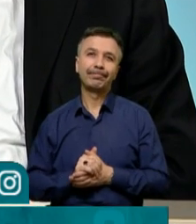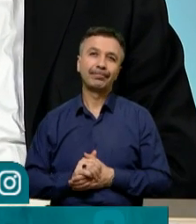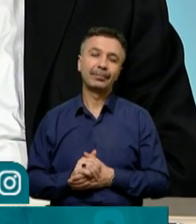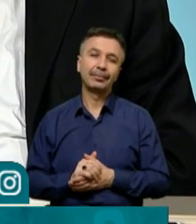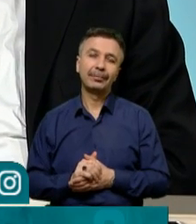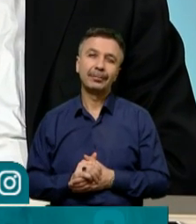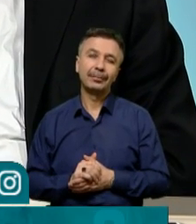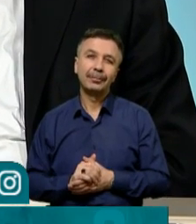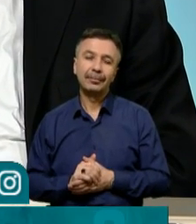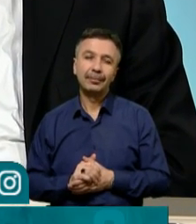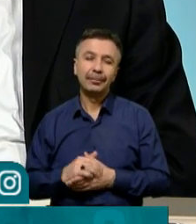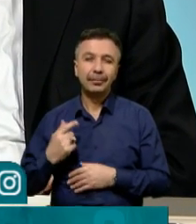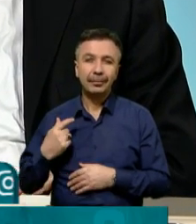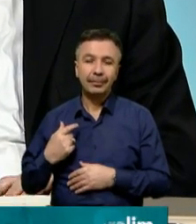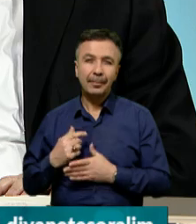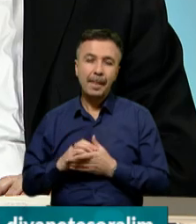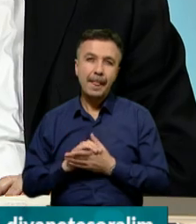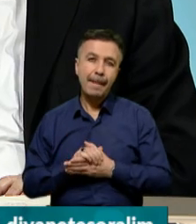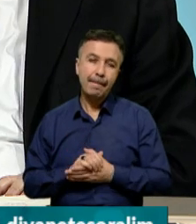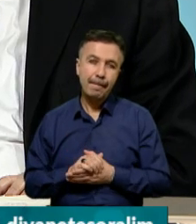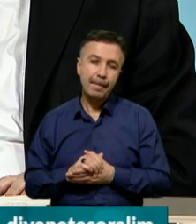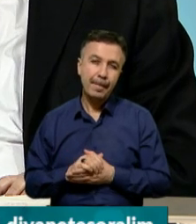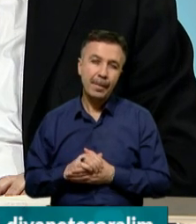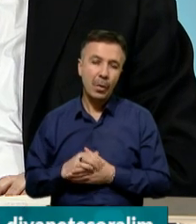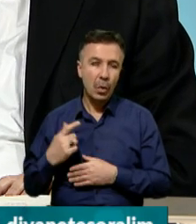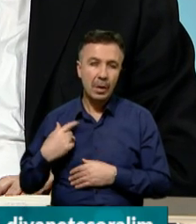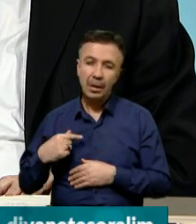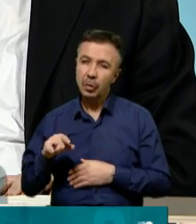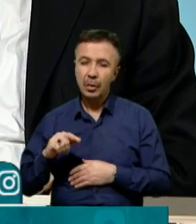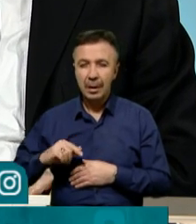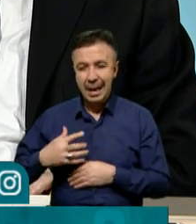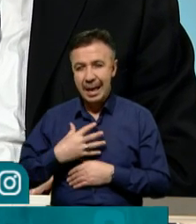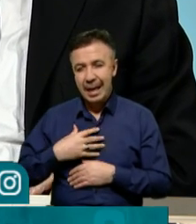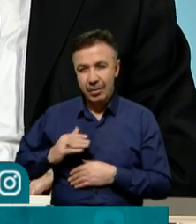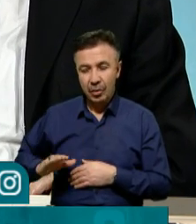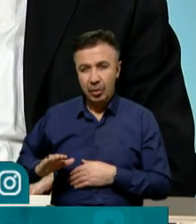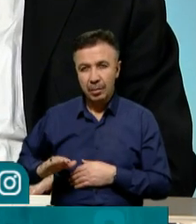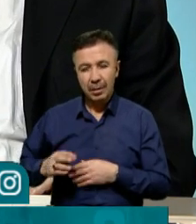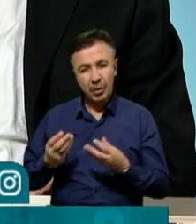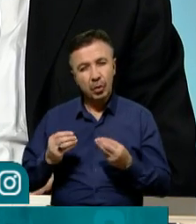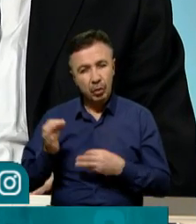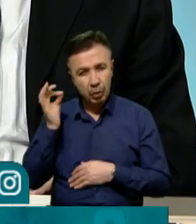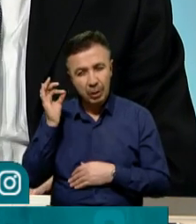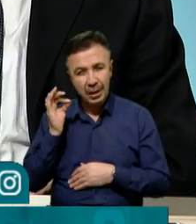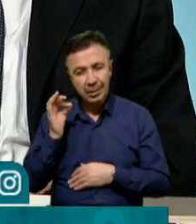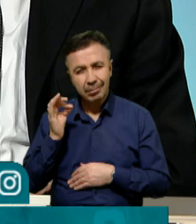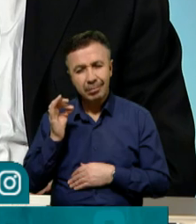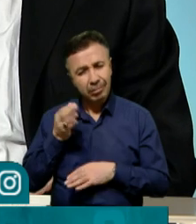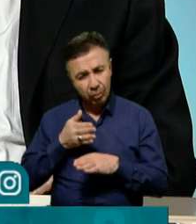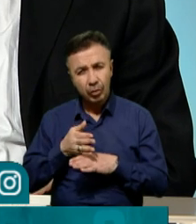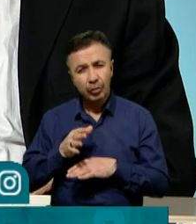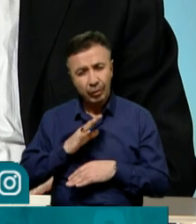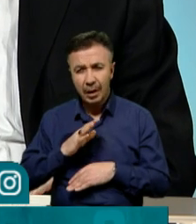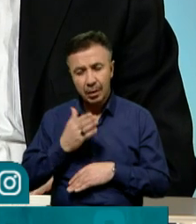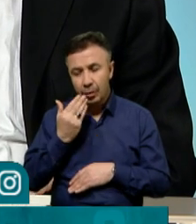Hayırlı akşamlar. Özellikle ben kendi çocukluğumda bu şeyi çok duyardım hocam. Bu, aslı esası var mı? Şimdi şöyle derler